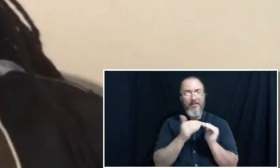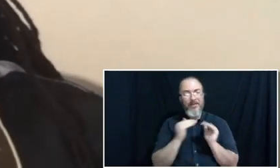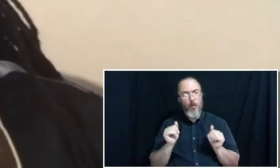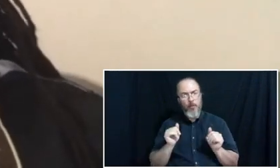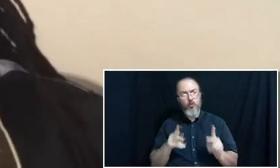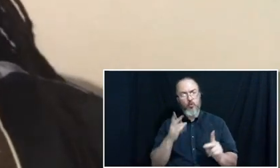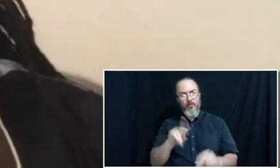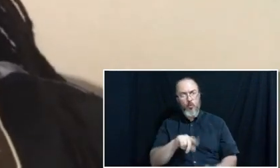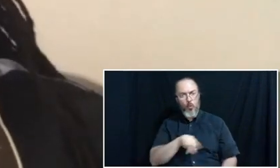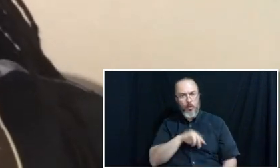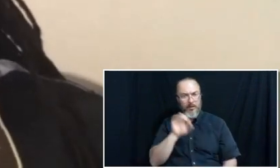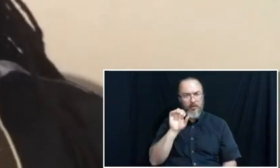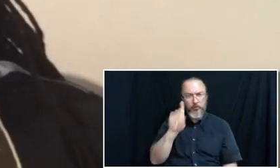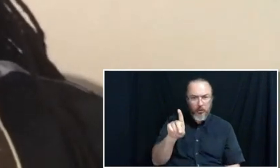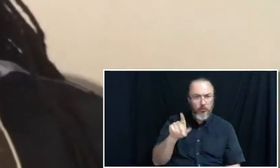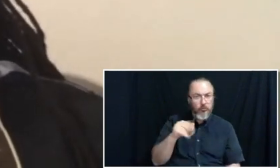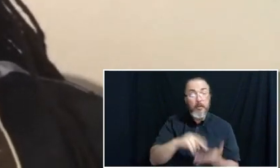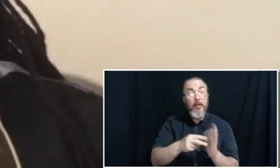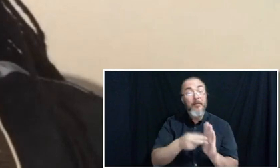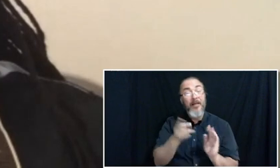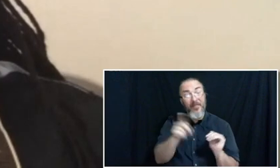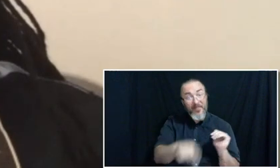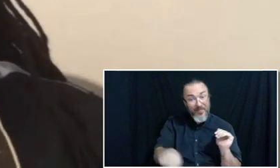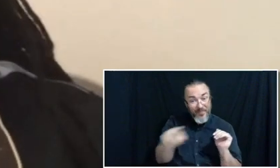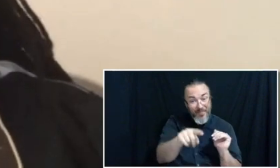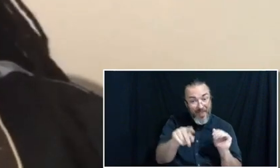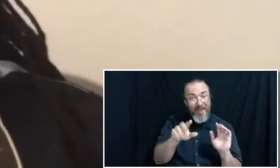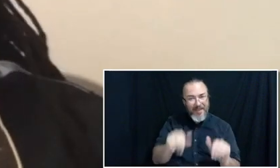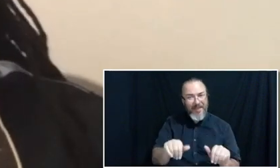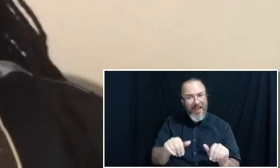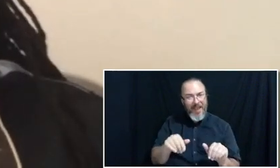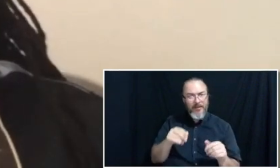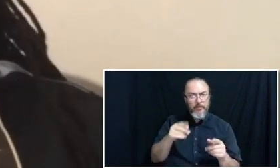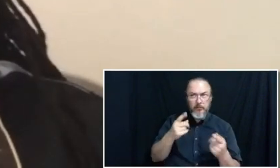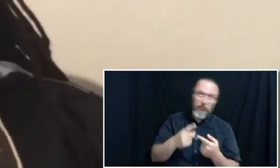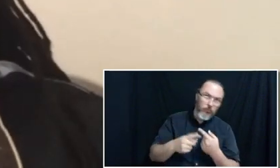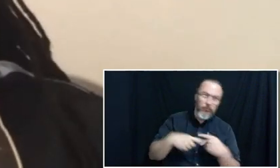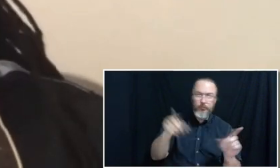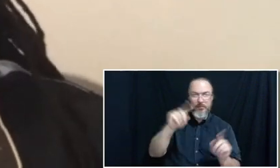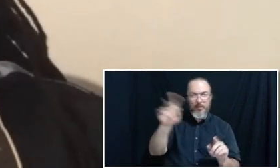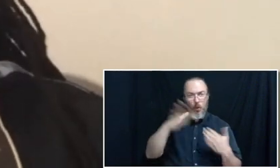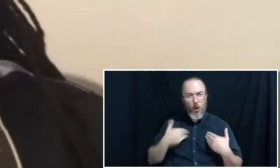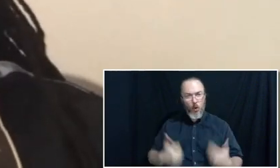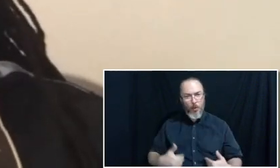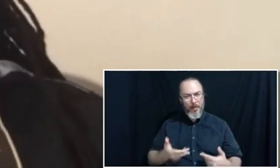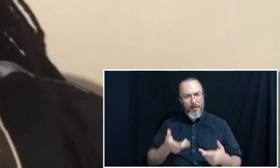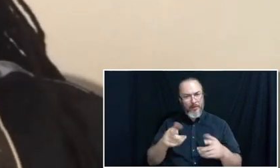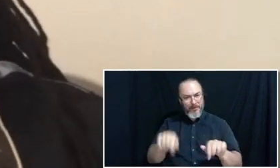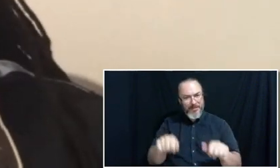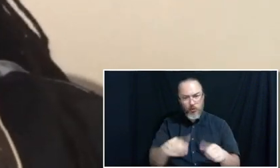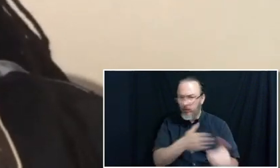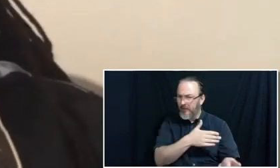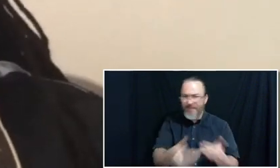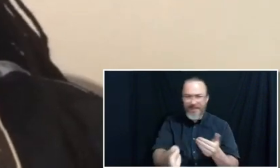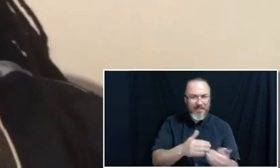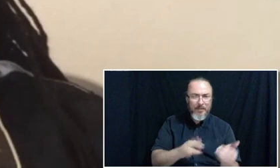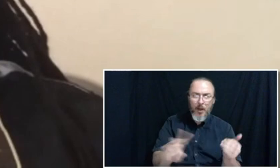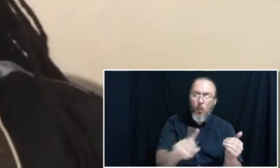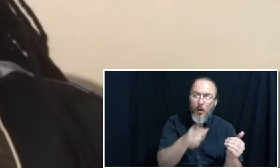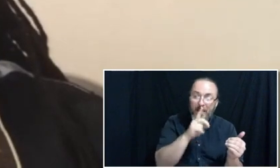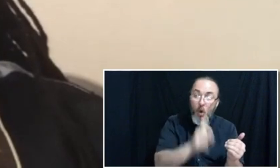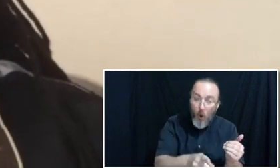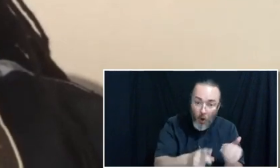l'égalité des chances pour tous les élèves avec l'accès à l'éducation, pour que les élèves concrétisent leur potentiel humain, où